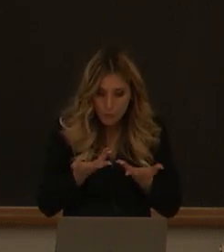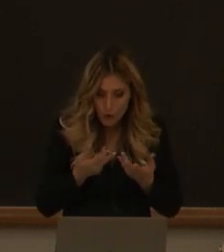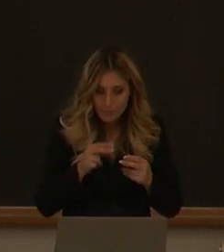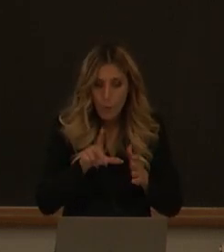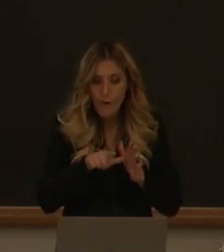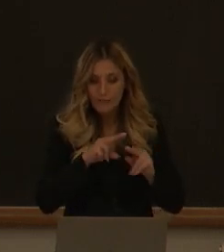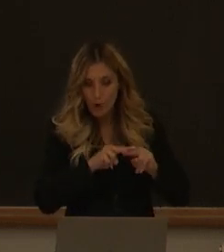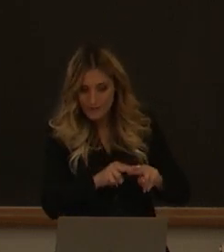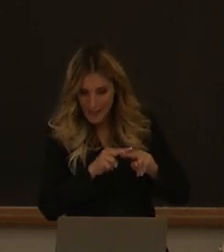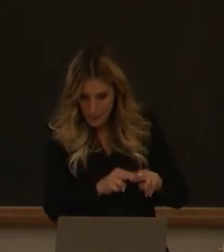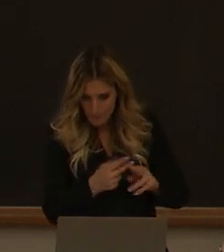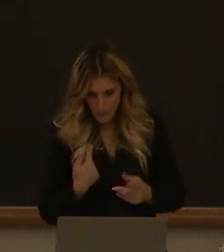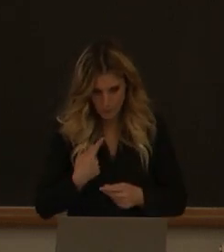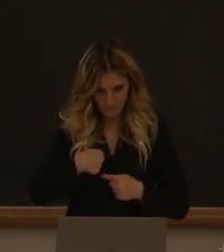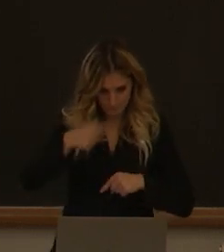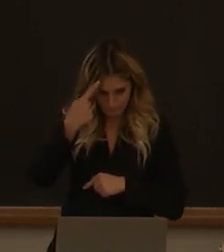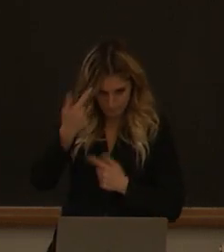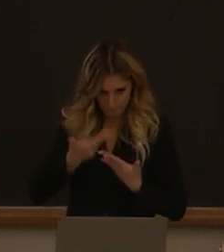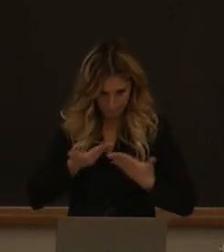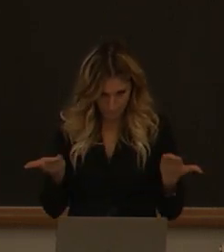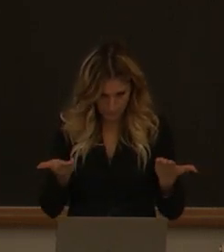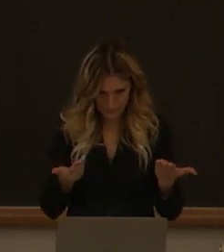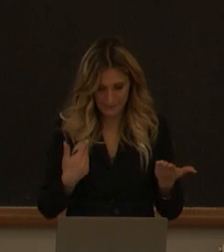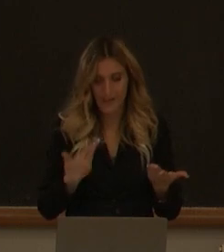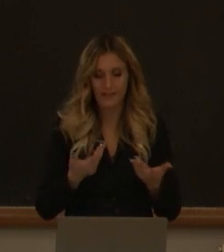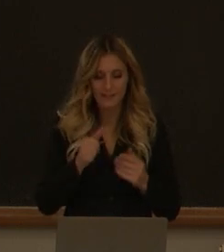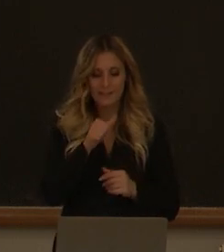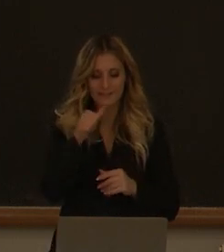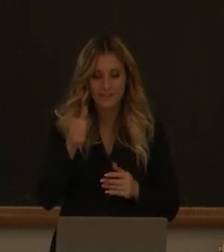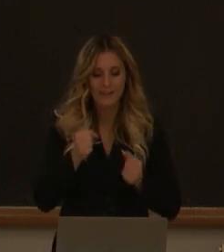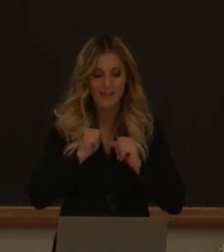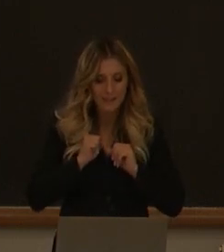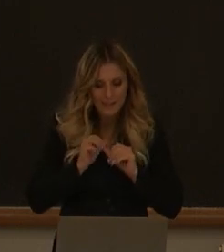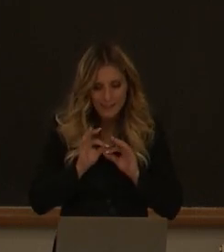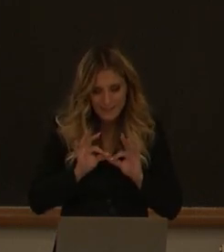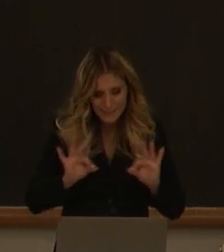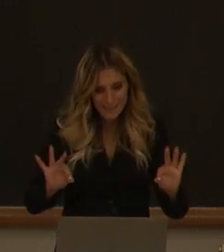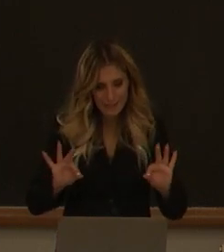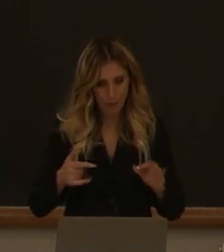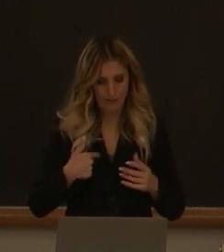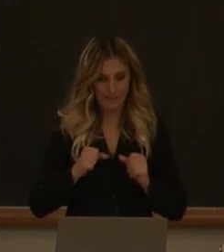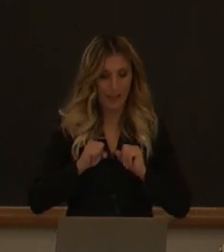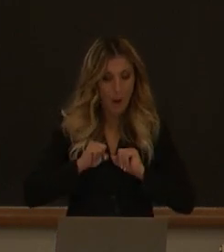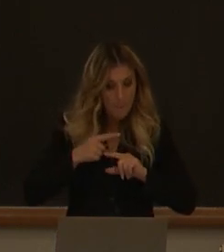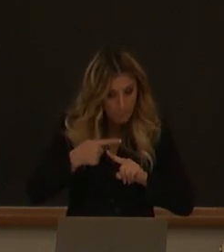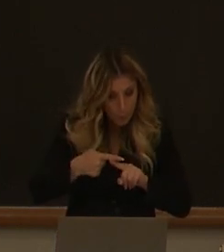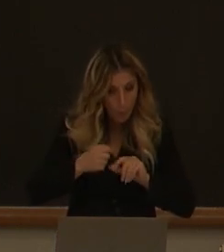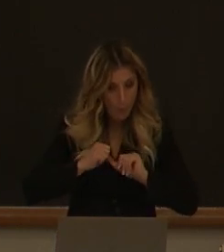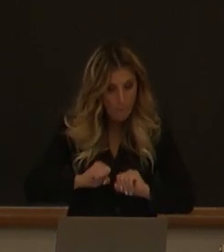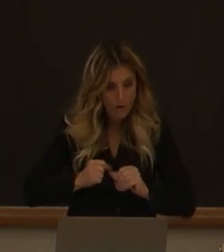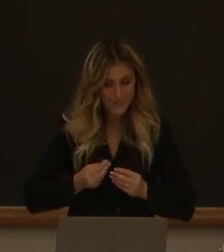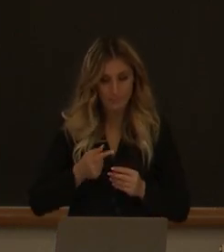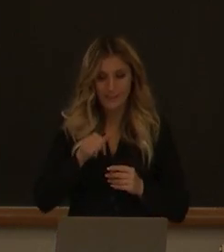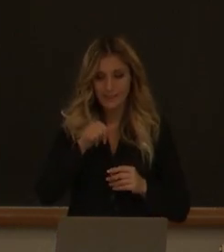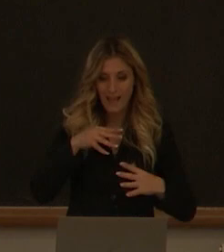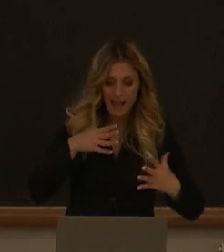la possibilità di distribuzione dell'alimento e la possibilità della food donation, appunto, e di concertazione tra